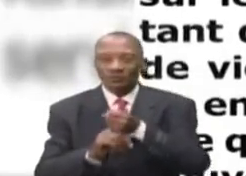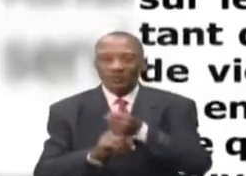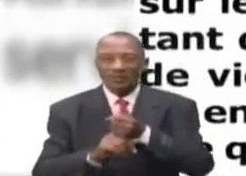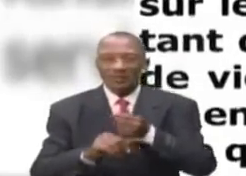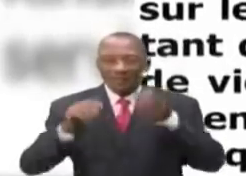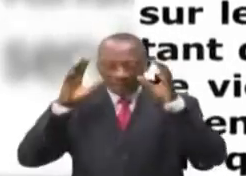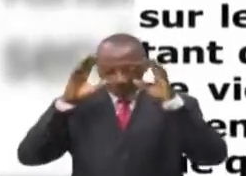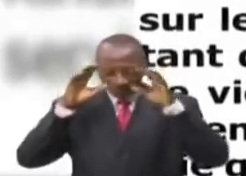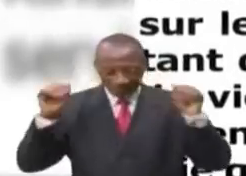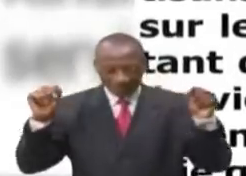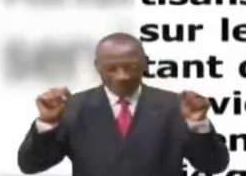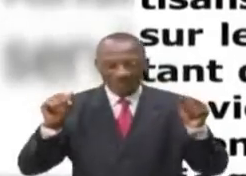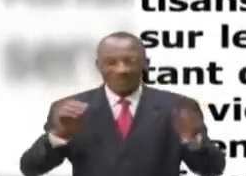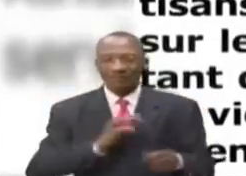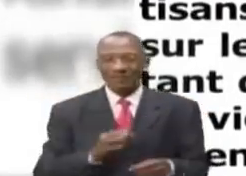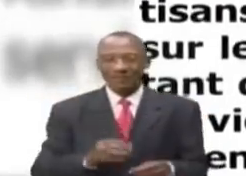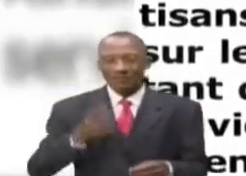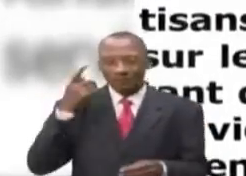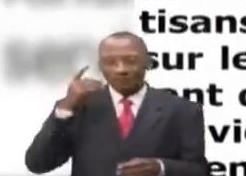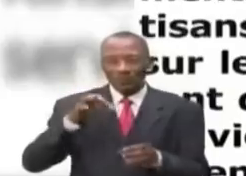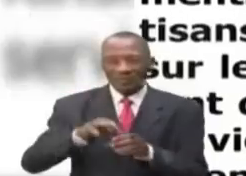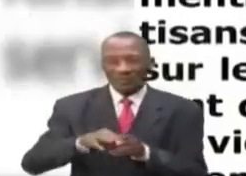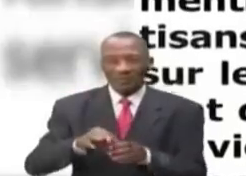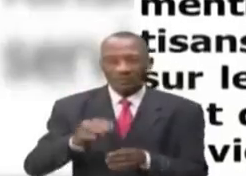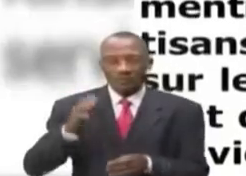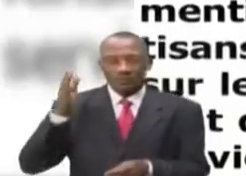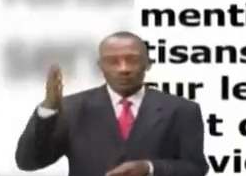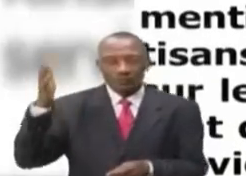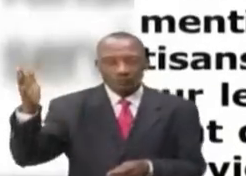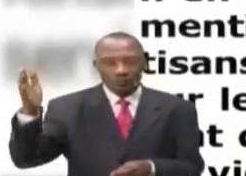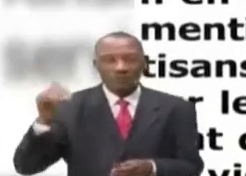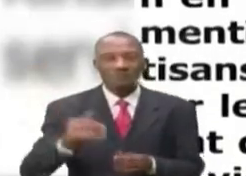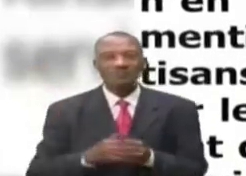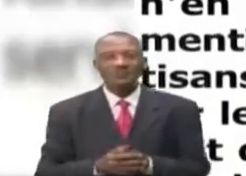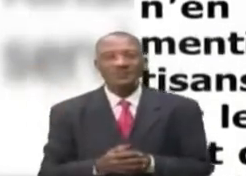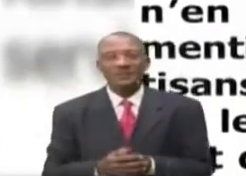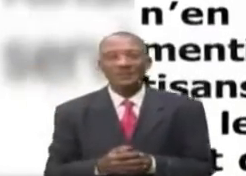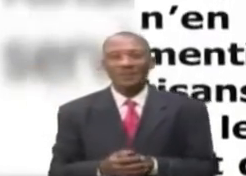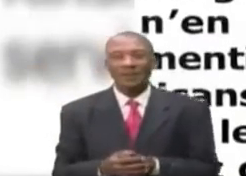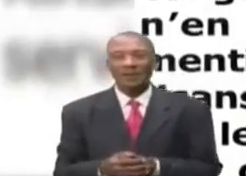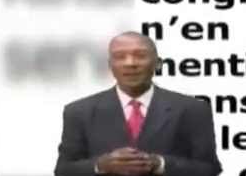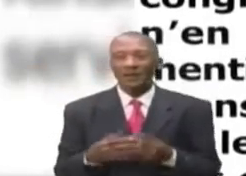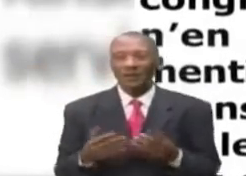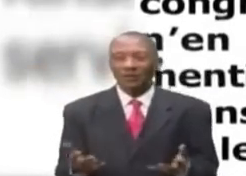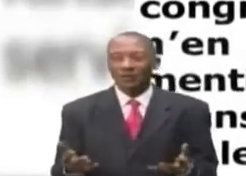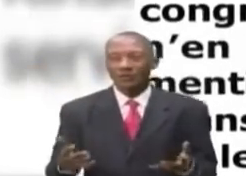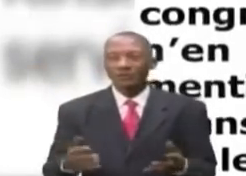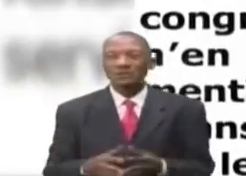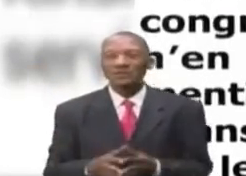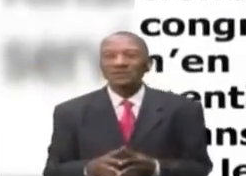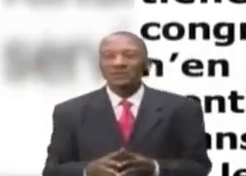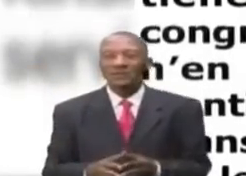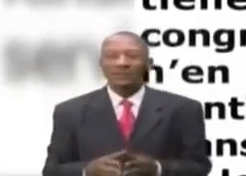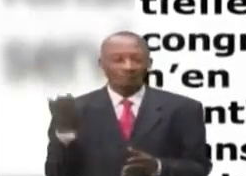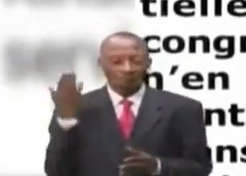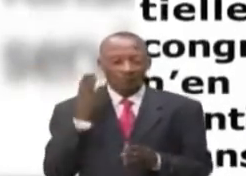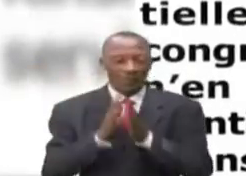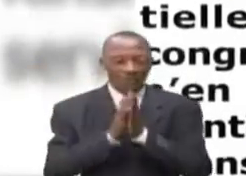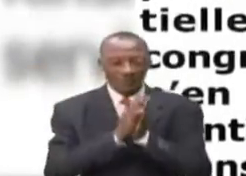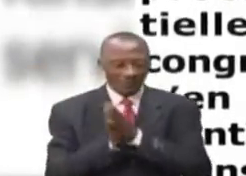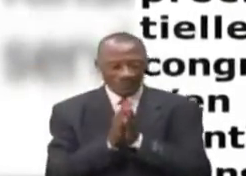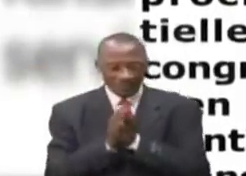poursuit le tabloïd, Vital Kamerhe a évité toute ambiguïté, se rangeant corps et âme derrière